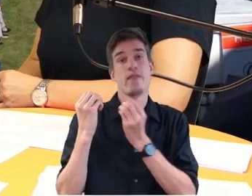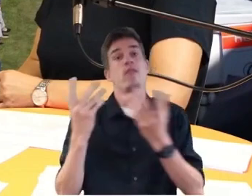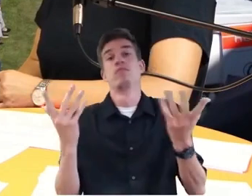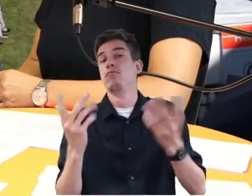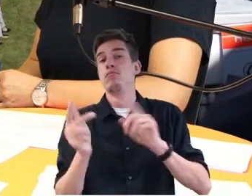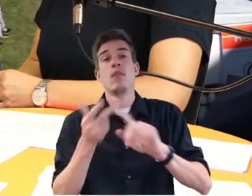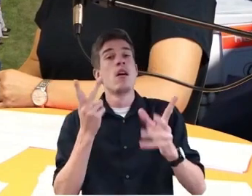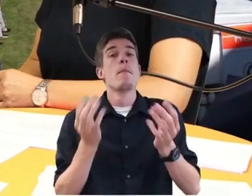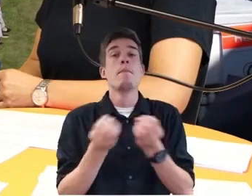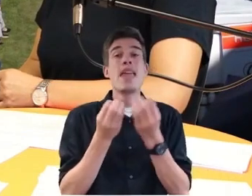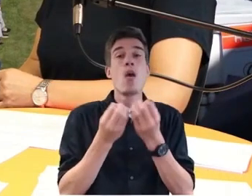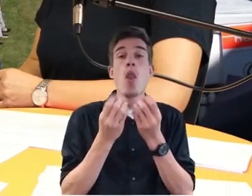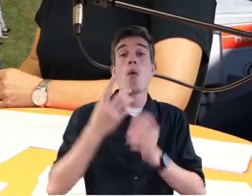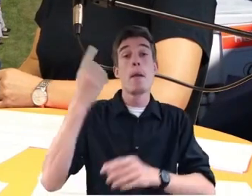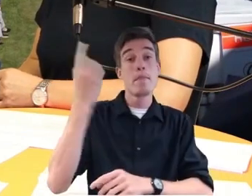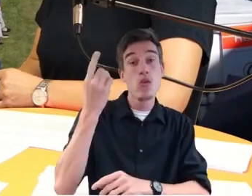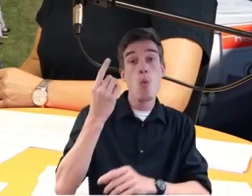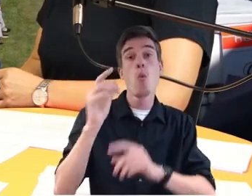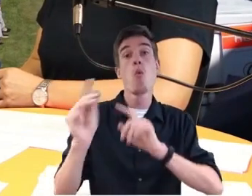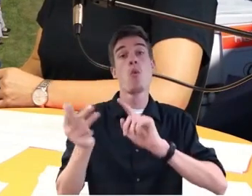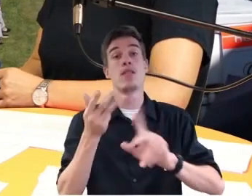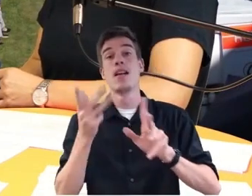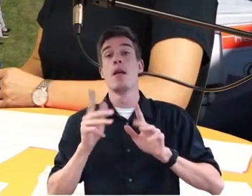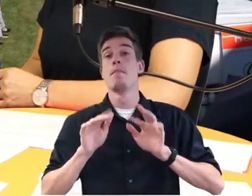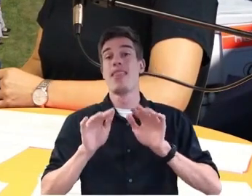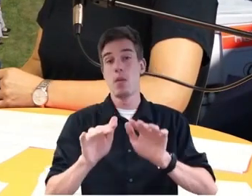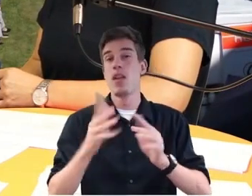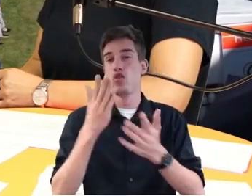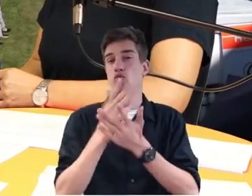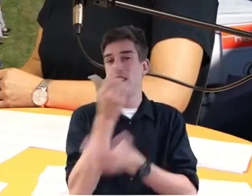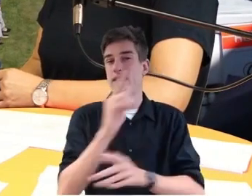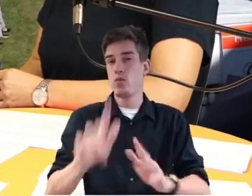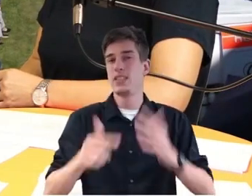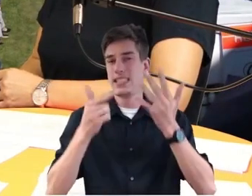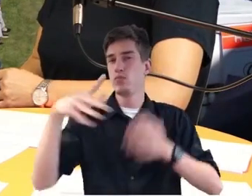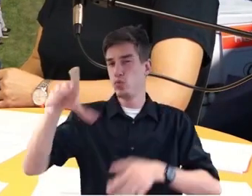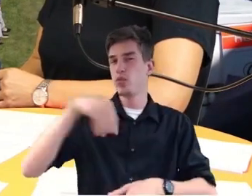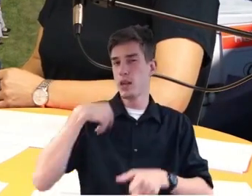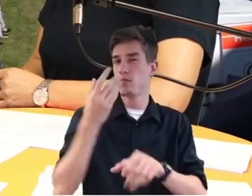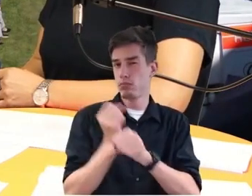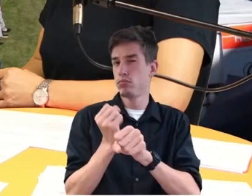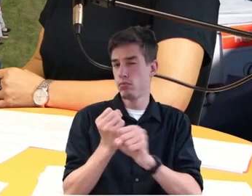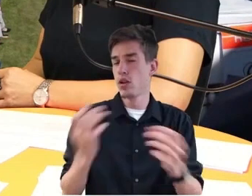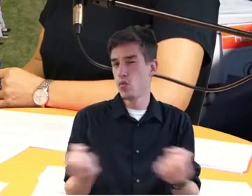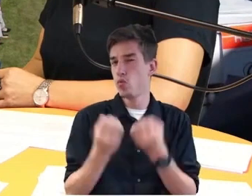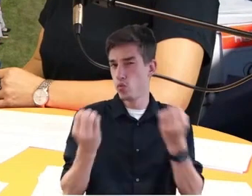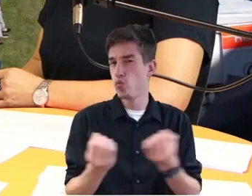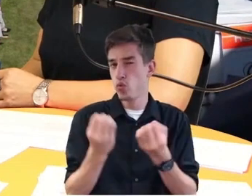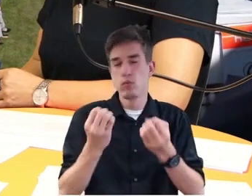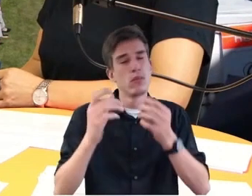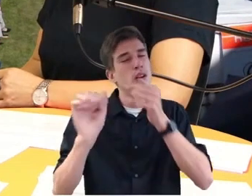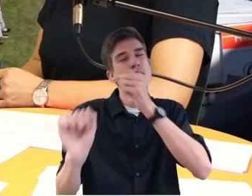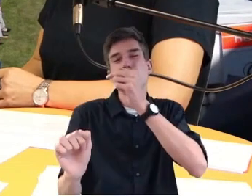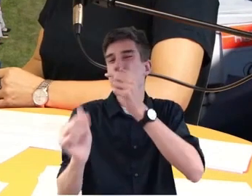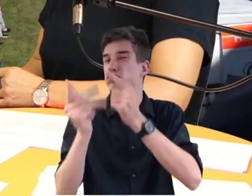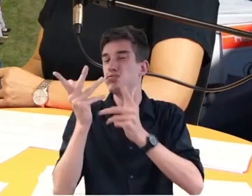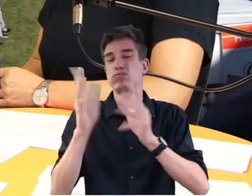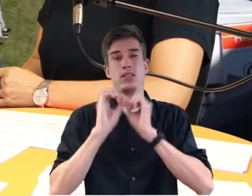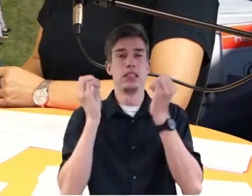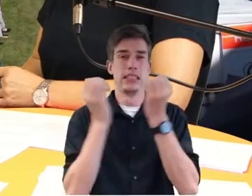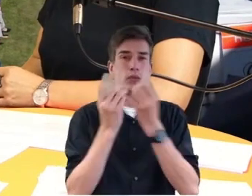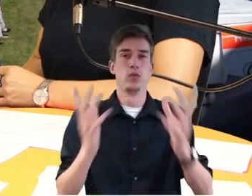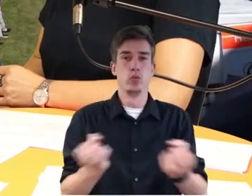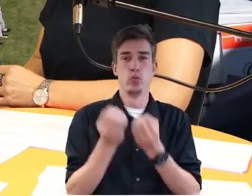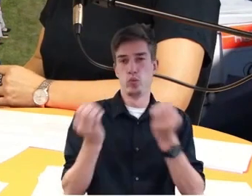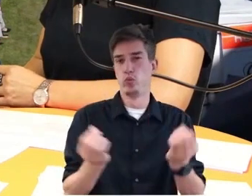bis hin zur pandemie 2007 haben wir schon mal pandemie geübt ganz unterschiedliche szenarien schon geübt in der lükex